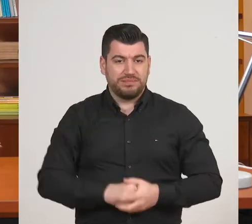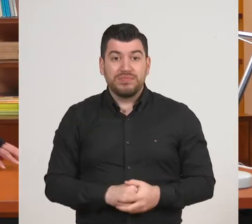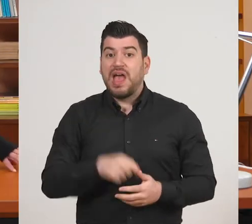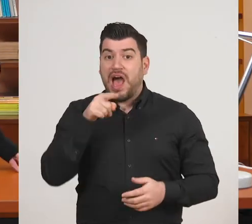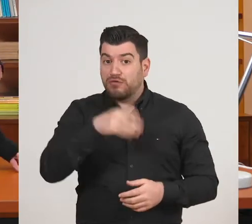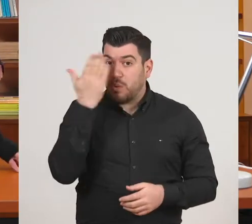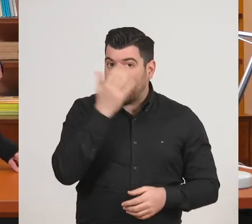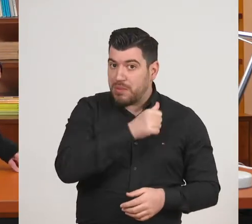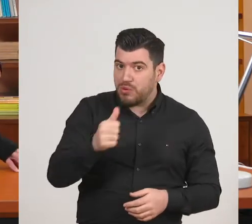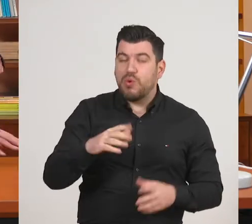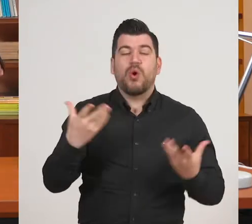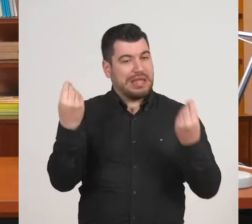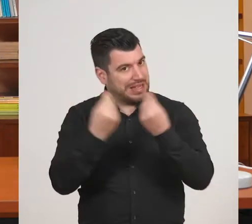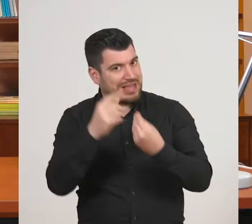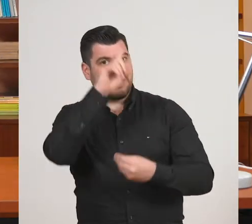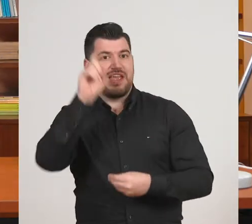δούμε.